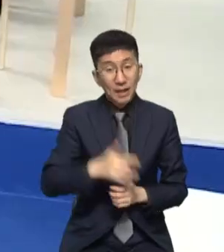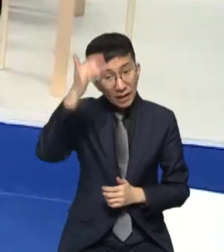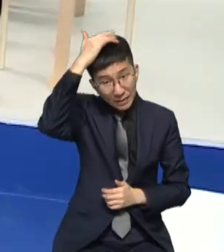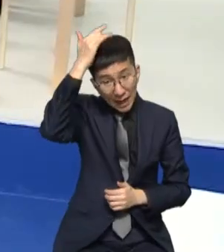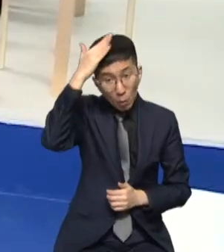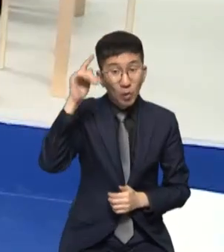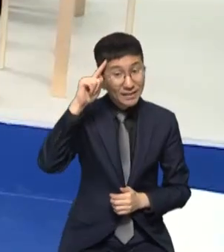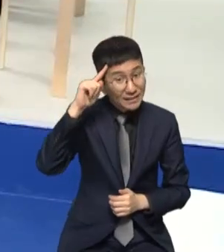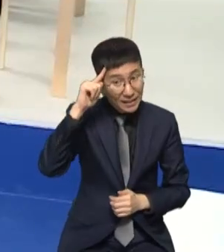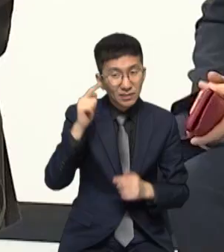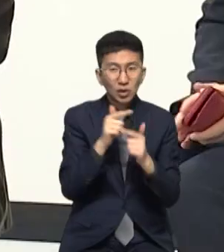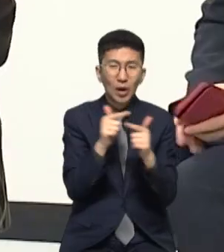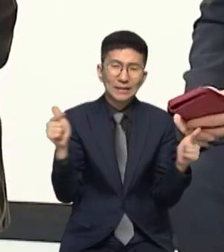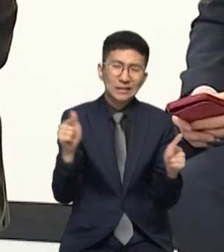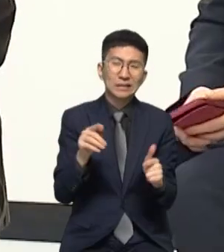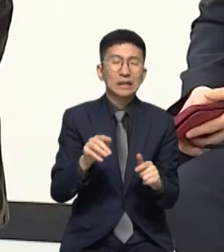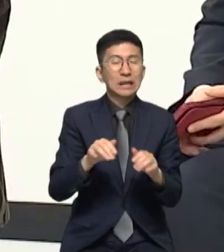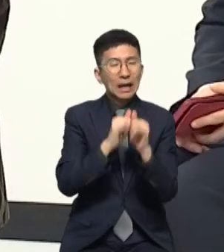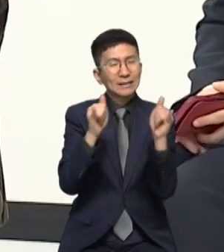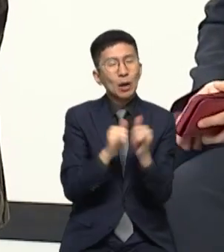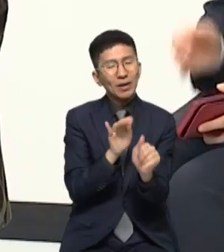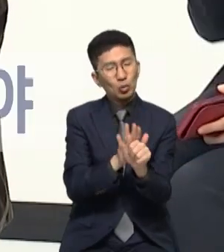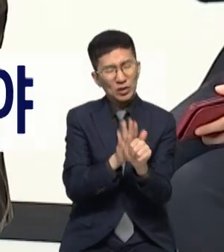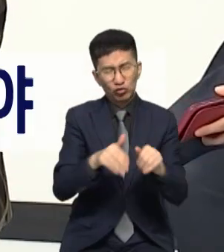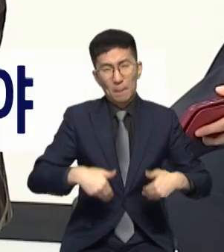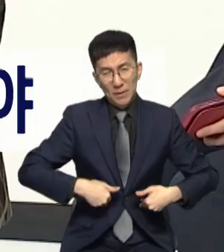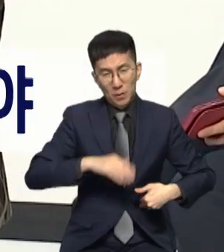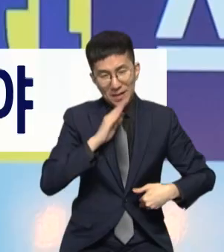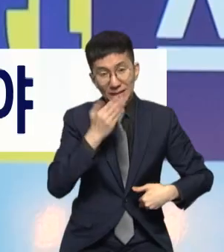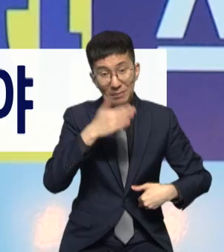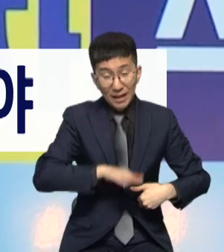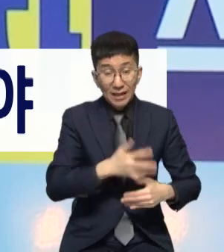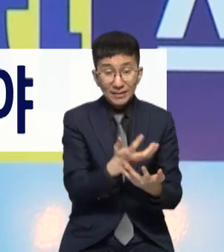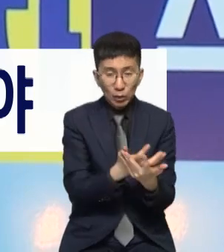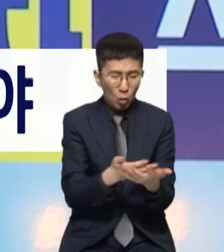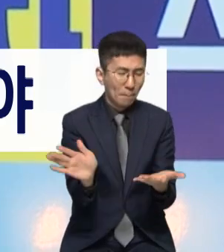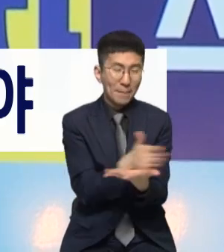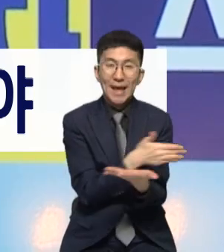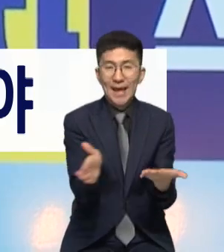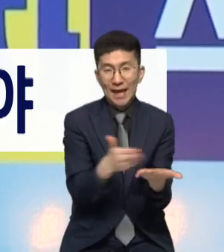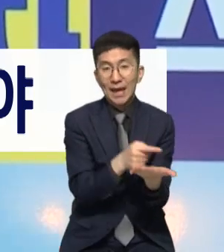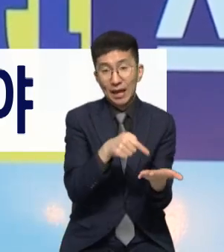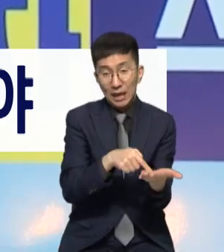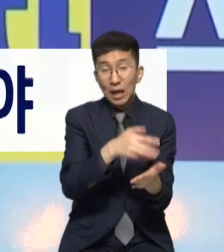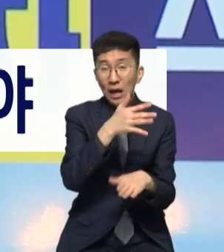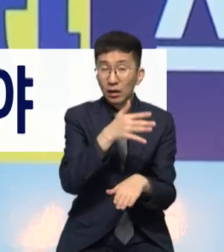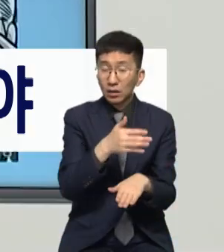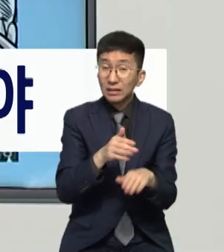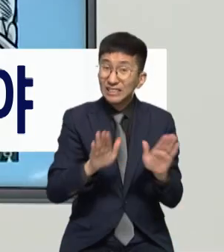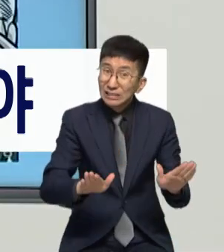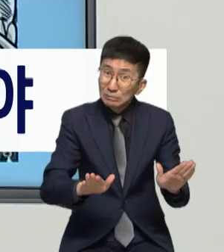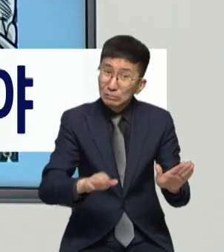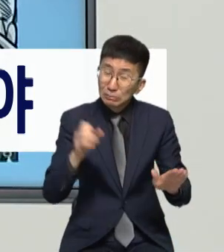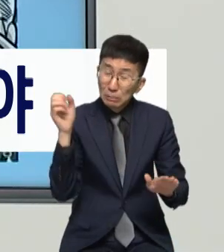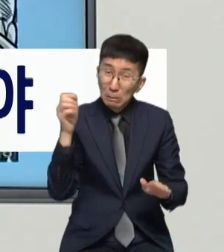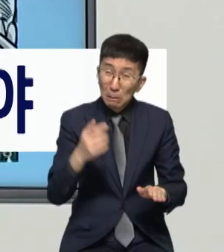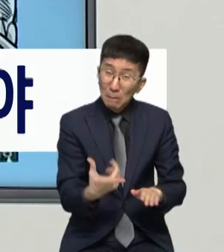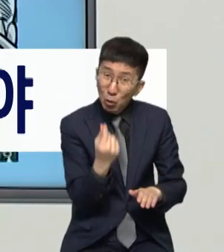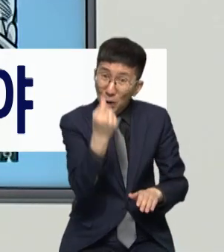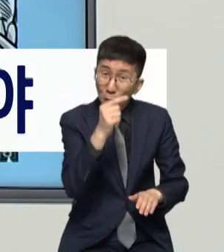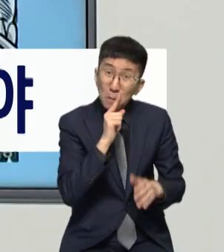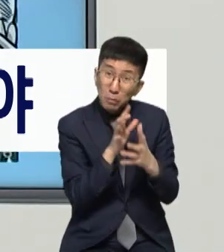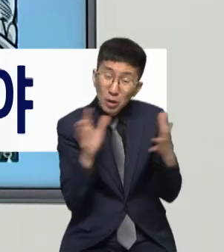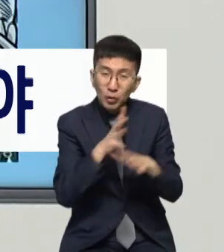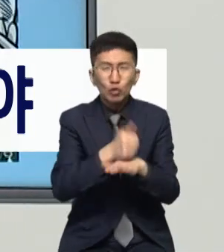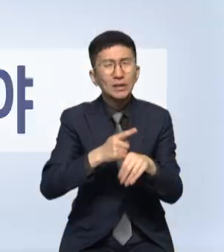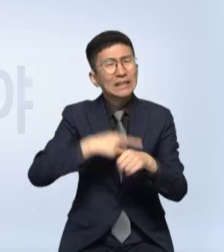스트레스, 사회적 비용일 수 있습니다. 다만 데이터 통계가 명확하지 않은데 공론화가 너무 앞서면 기대치만 높일